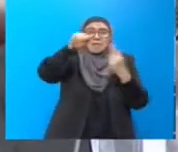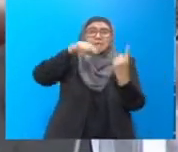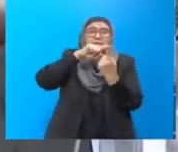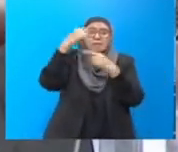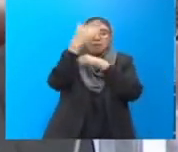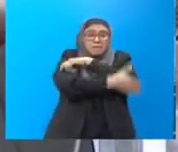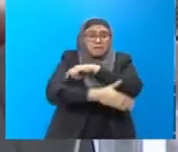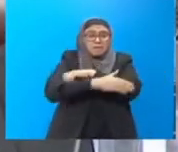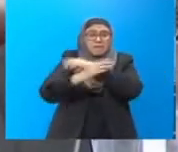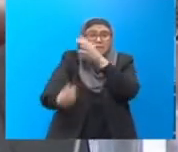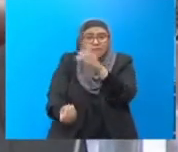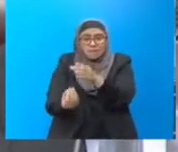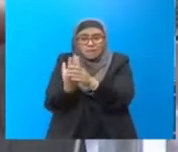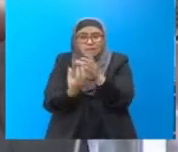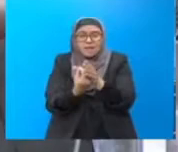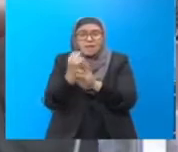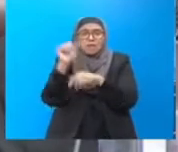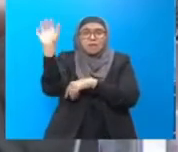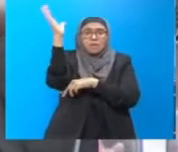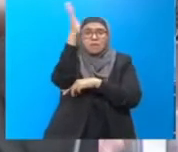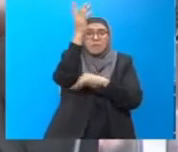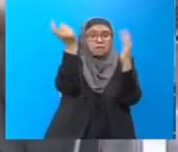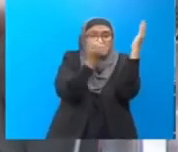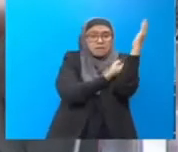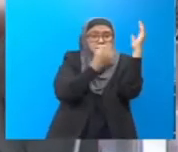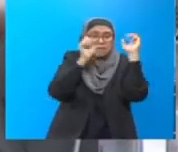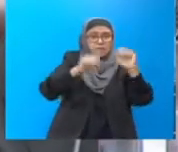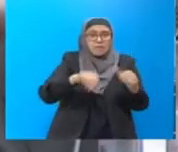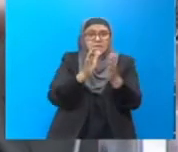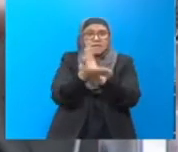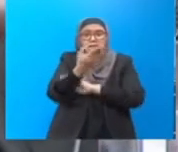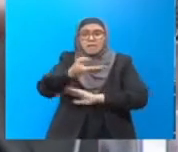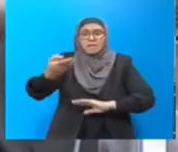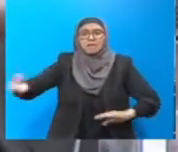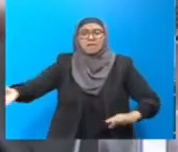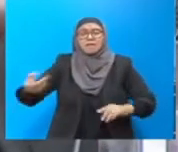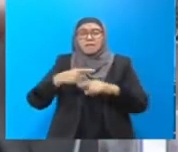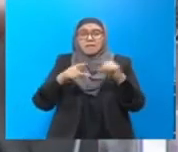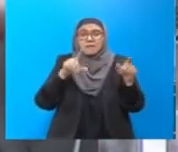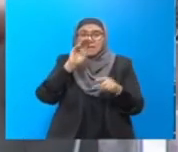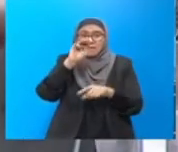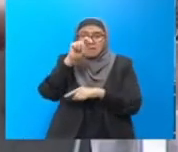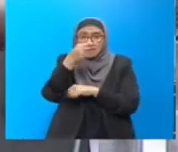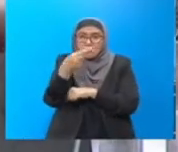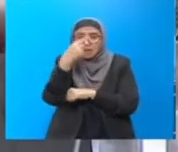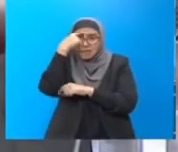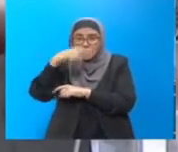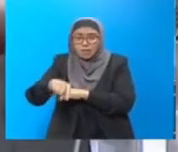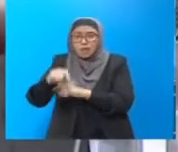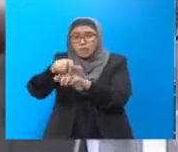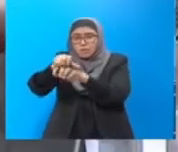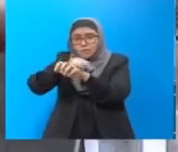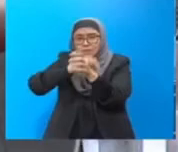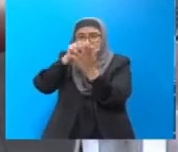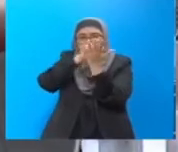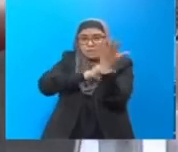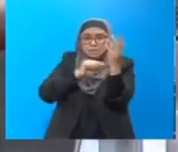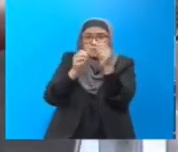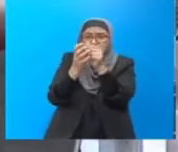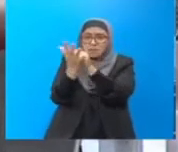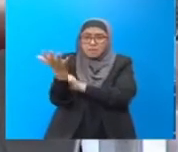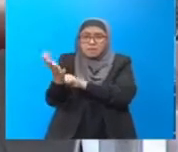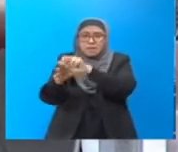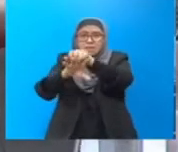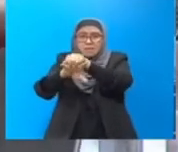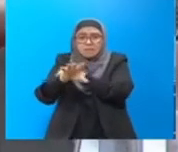dia menjadikan bahan mentah bagi klub Mbak dengan dan sarung tangan getah coba itu kita sekarang